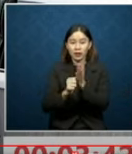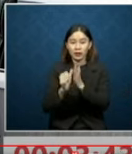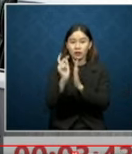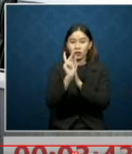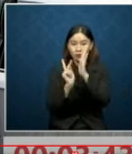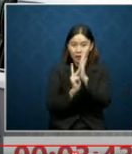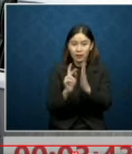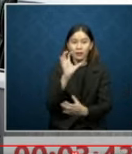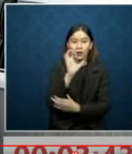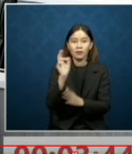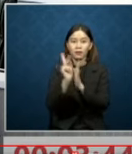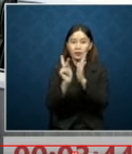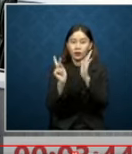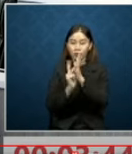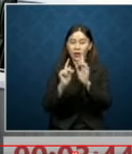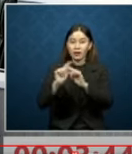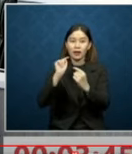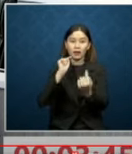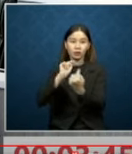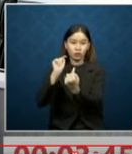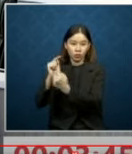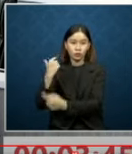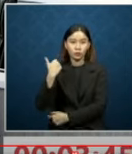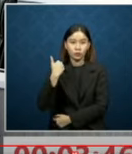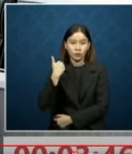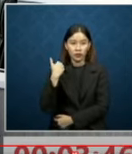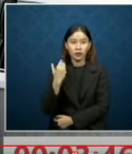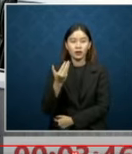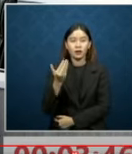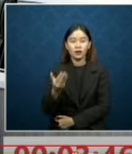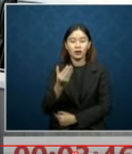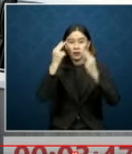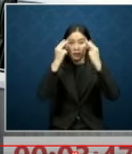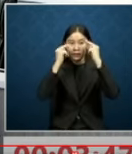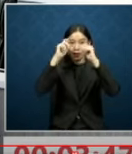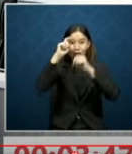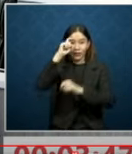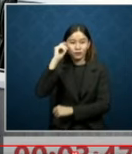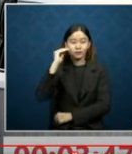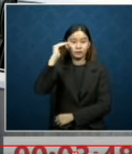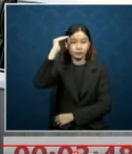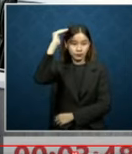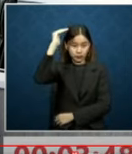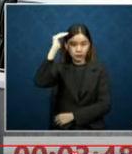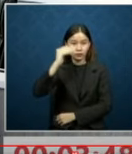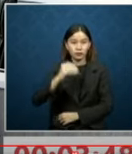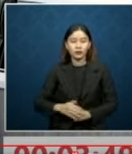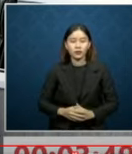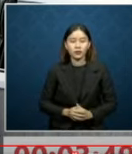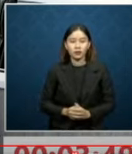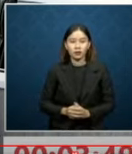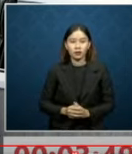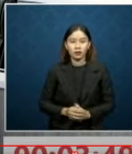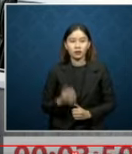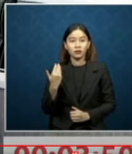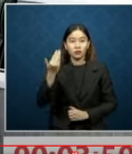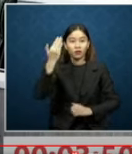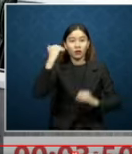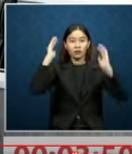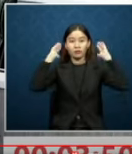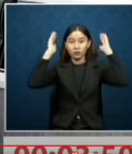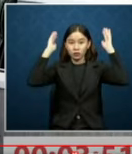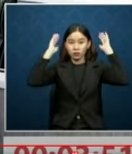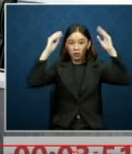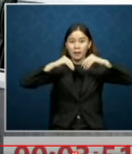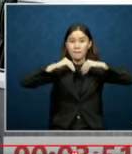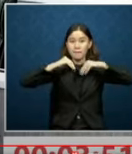และบังคับใช้กฎหมายให้หมดให้เหมาะสมท่านนายกเศรษฐาทวีสินตอนหาเสียงเนี่ย